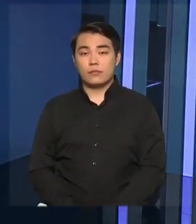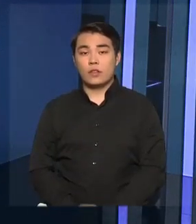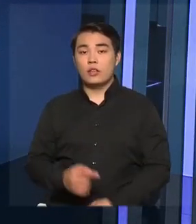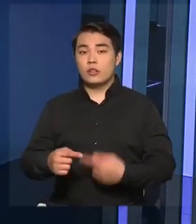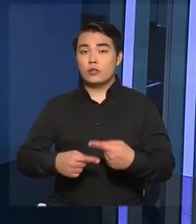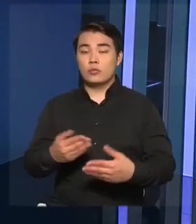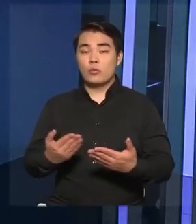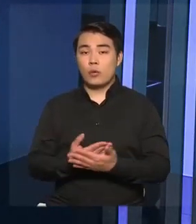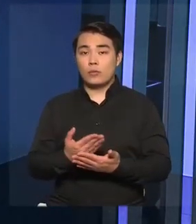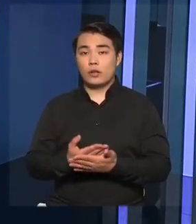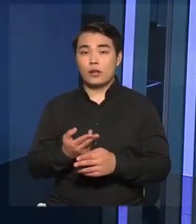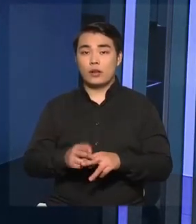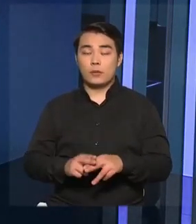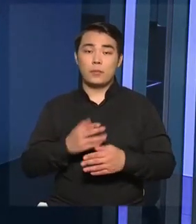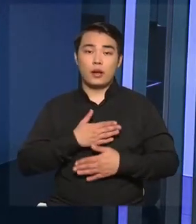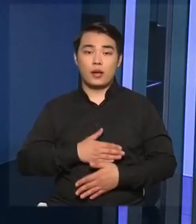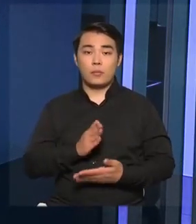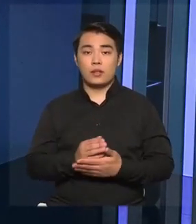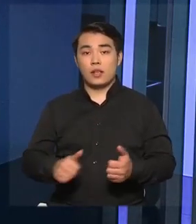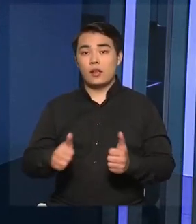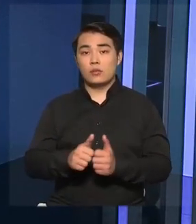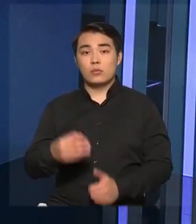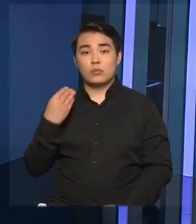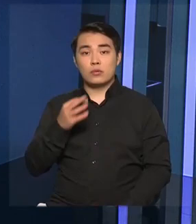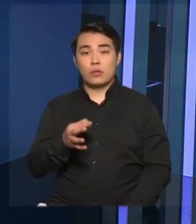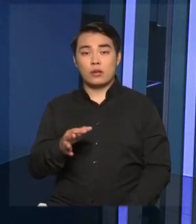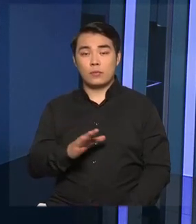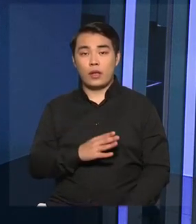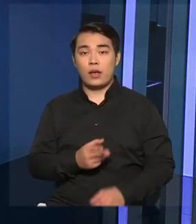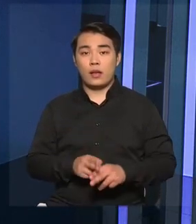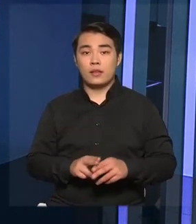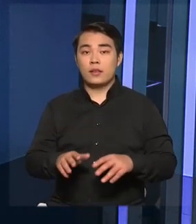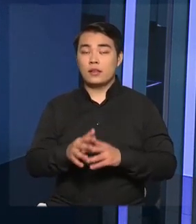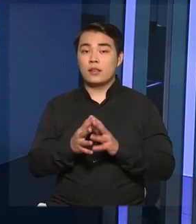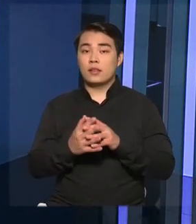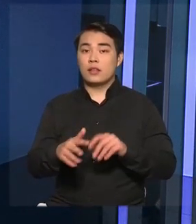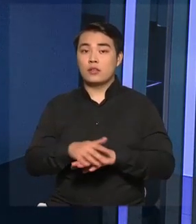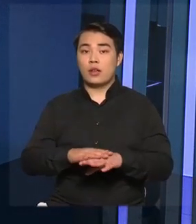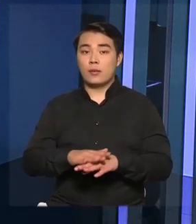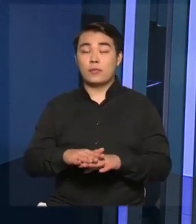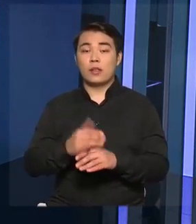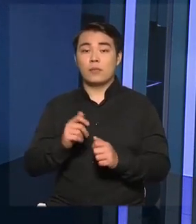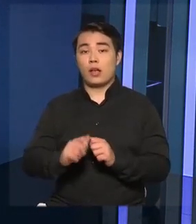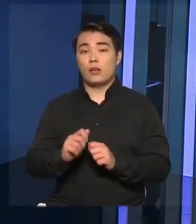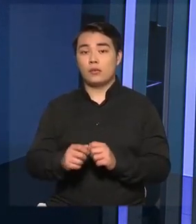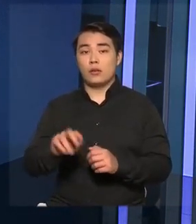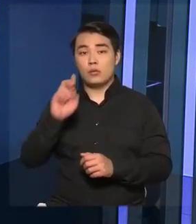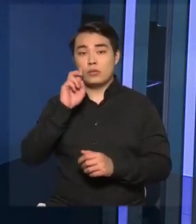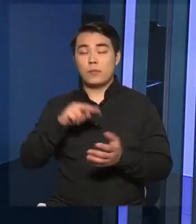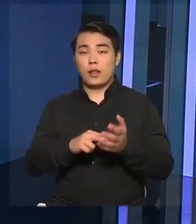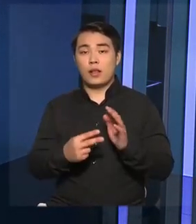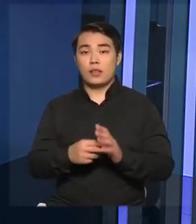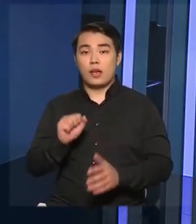Следующая новость уже оптимистичная из соседней Туркестанской области. Здесь сельчане получают финансирование по государственной